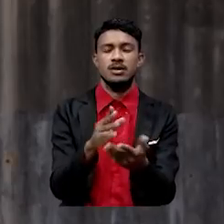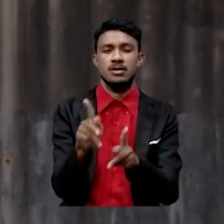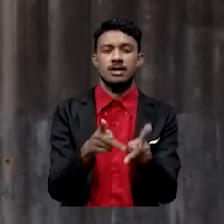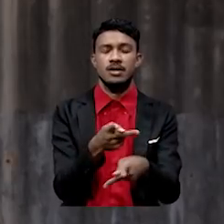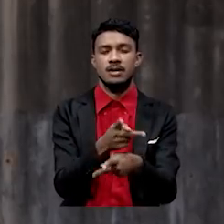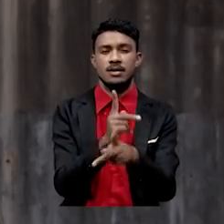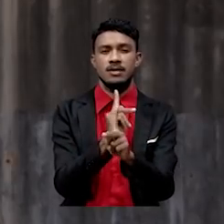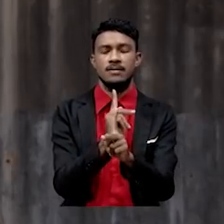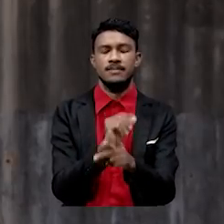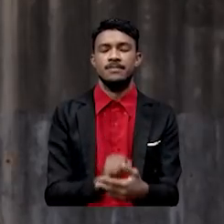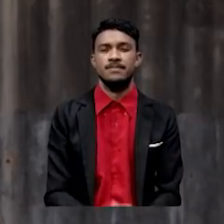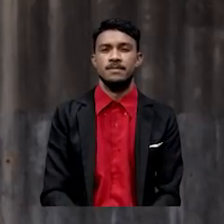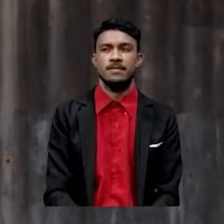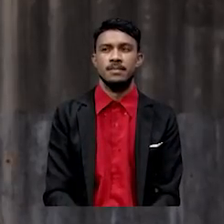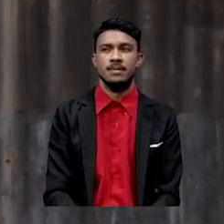seluda.